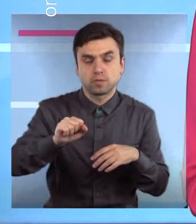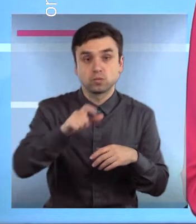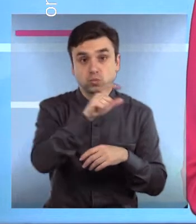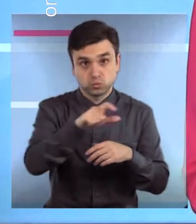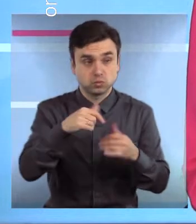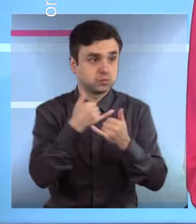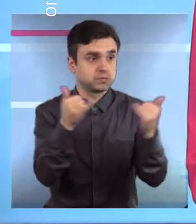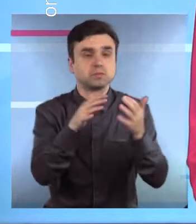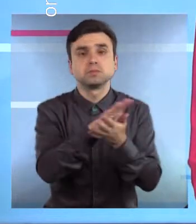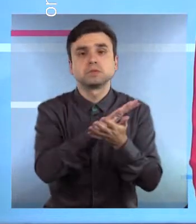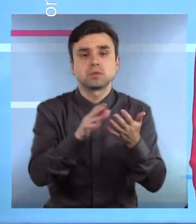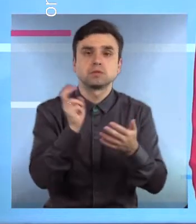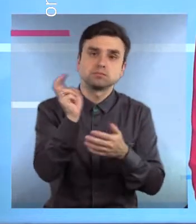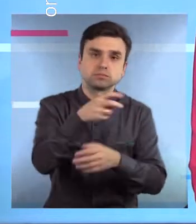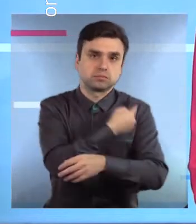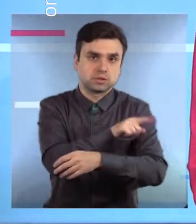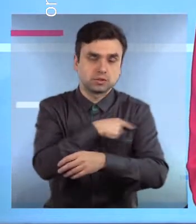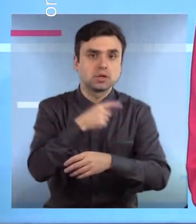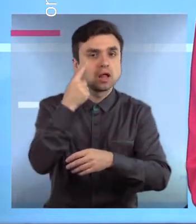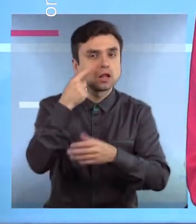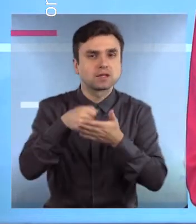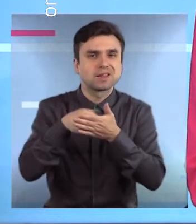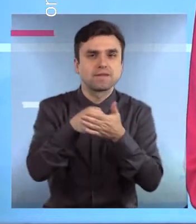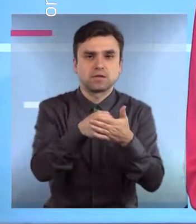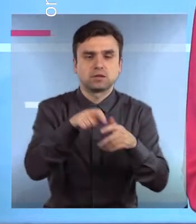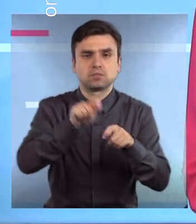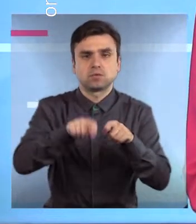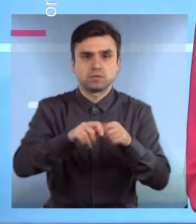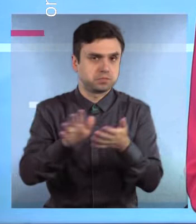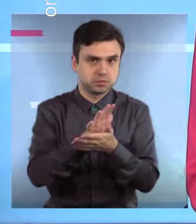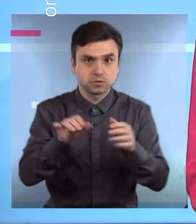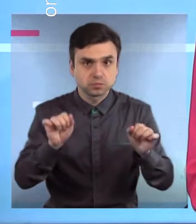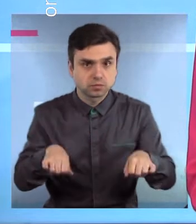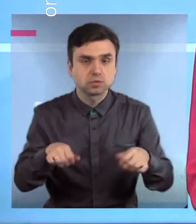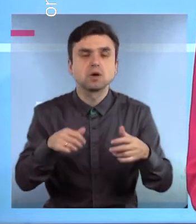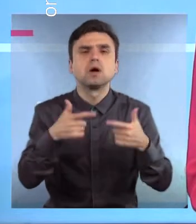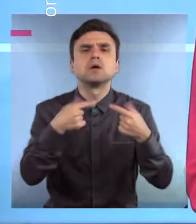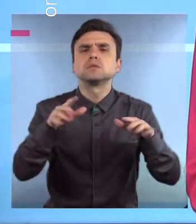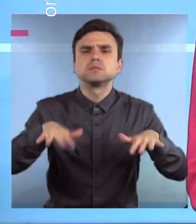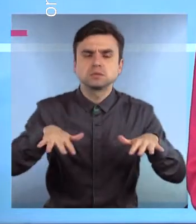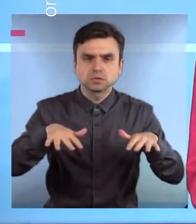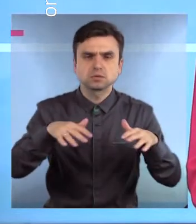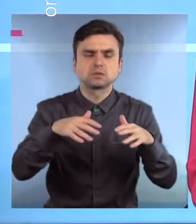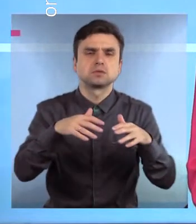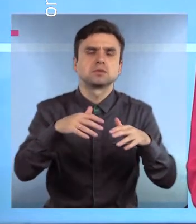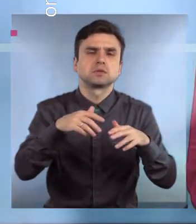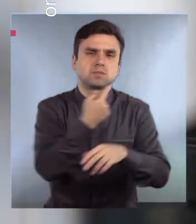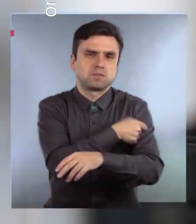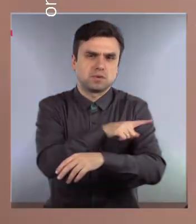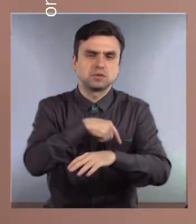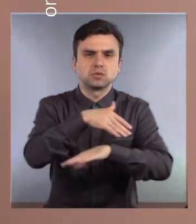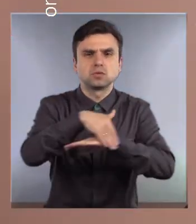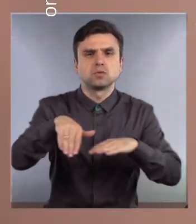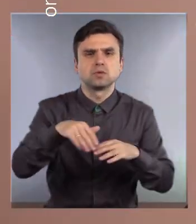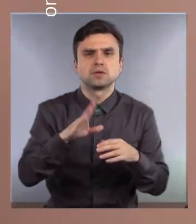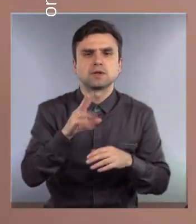Акція приурочена до Всесвітнього дня боротьби з глаукомою. Проводить її обласна клінічна офтальмологічна лікарня, яка знаходиться по